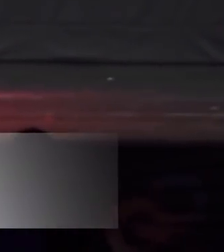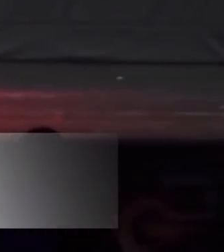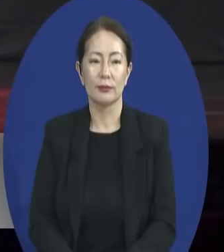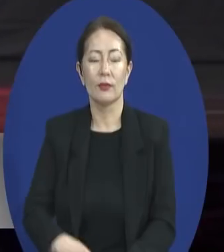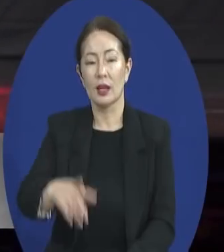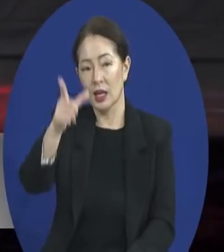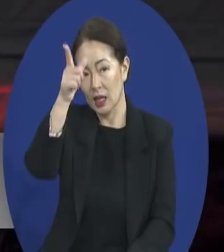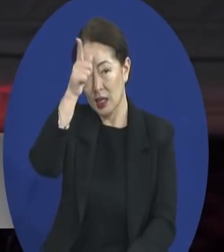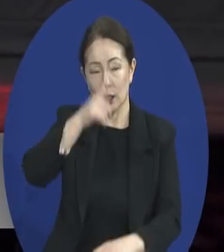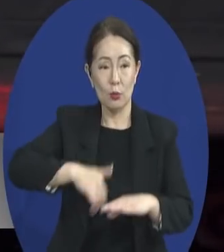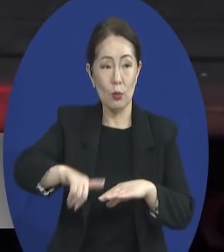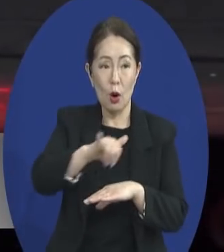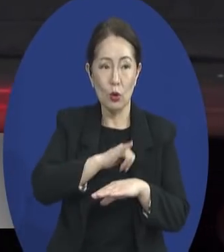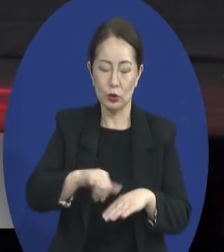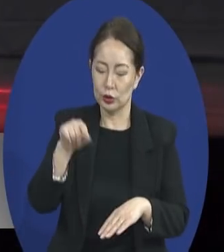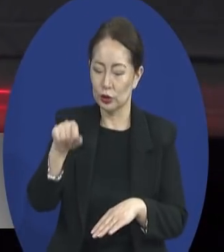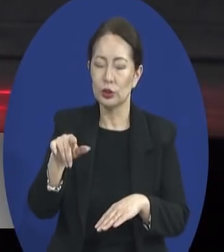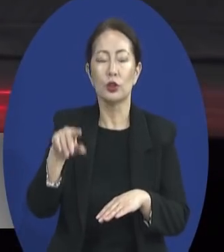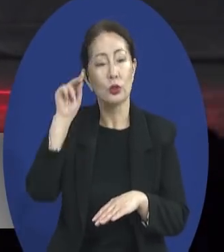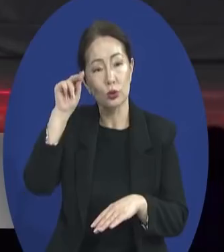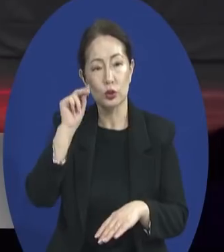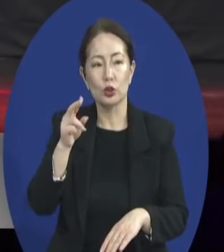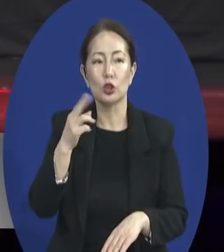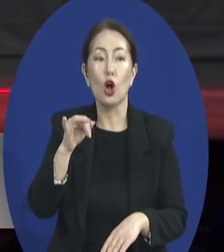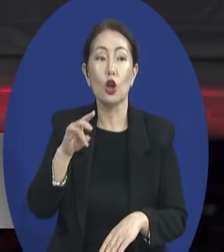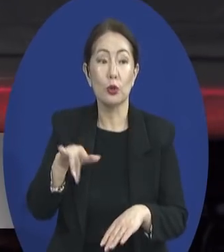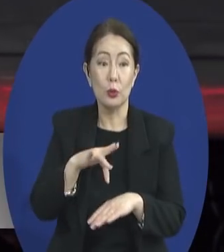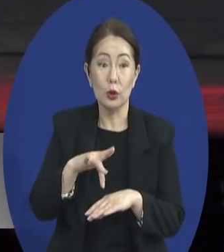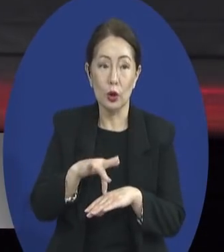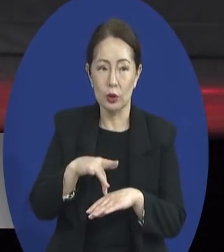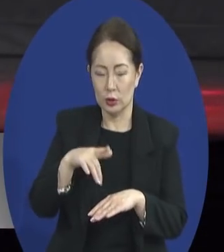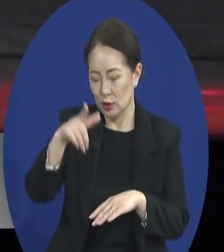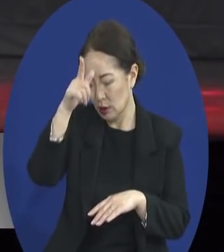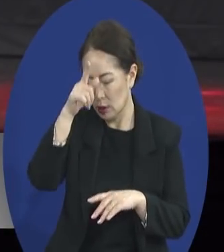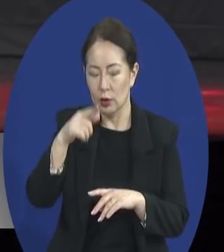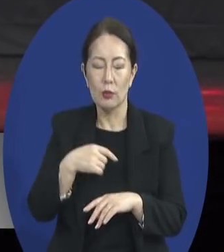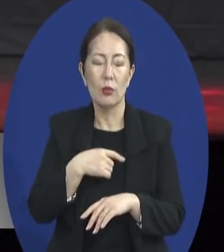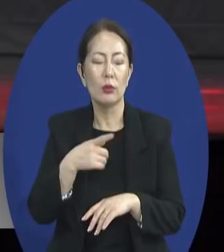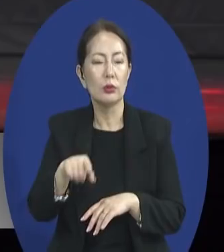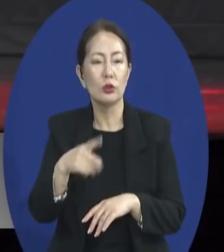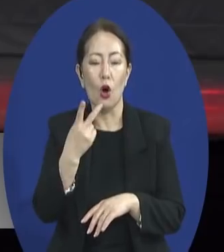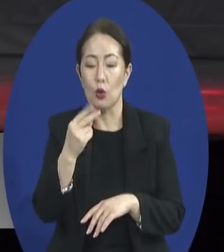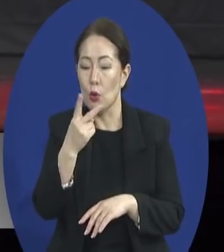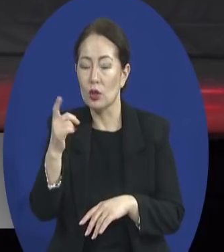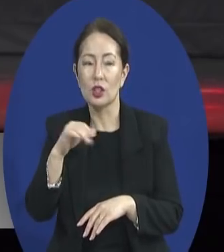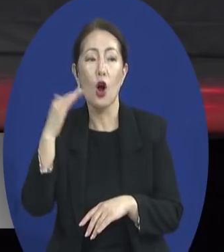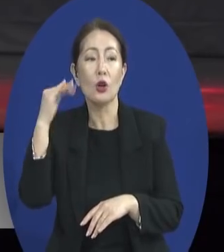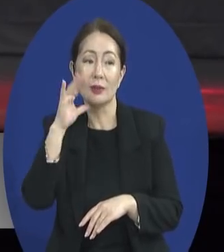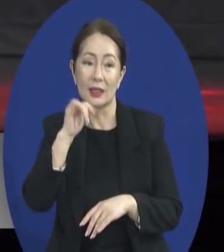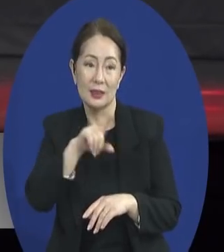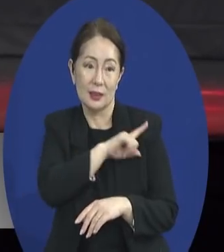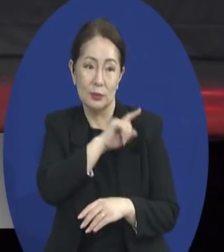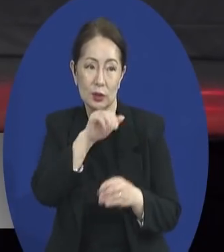Холбооны бүгд найрамдах Герман улсын Дортмунд хотод сурдаг бүжигчин ундрах Герман Опен 2021 тэмцээний өсвөр насны ангилалд тэргүүн